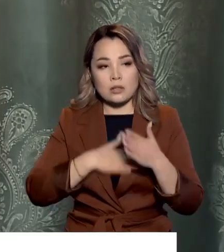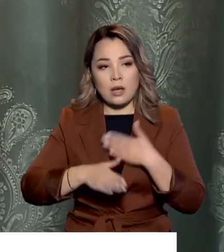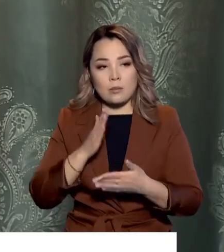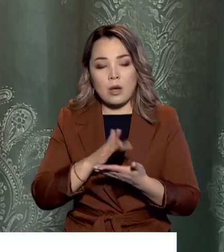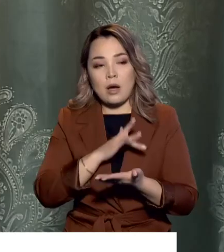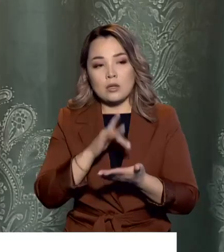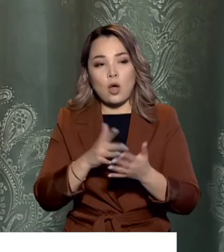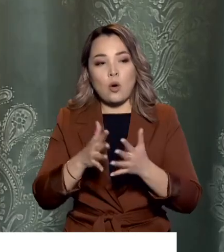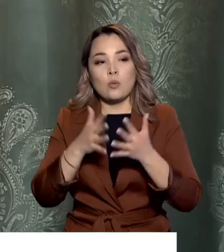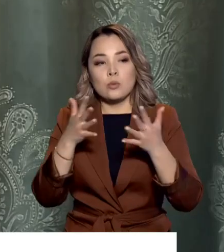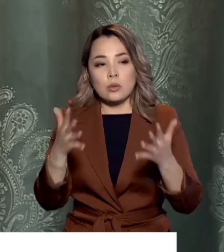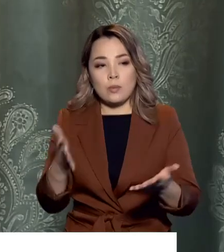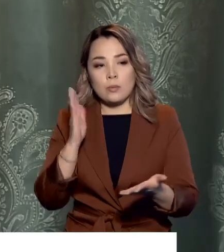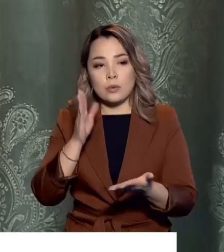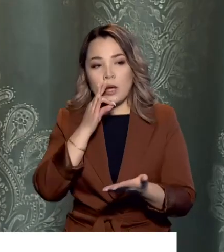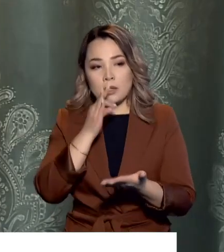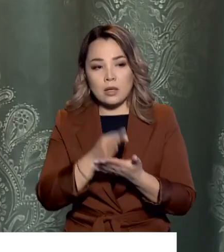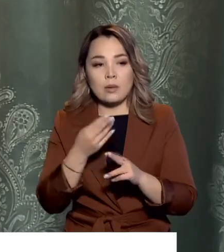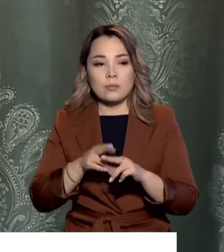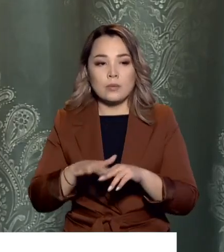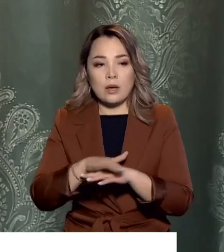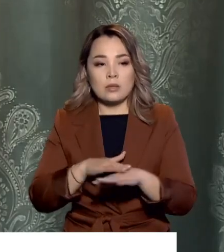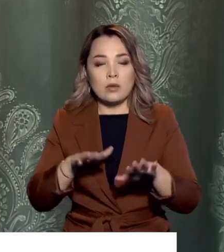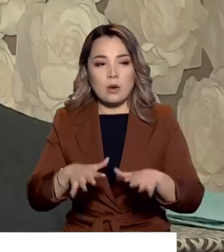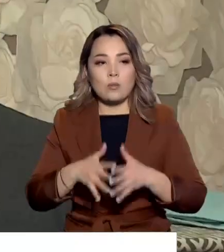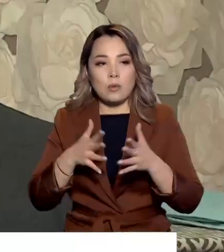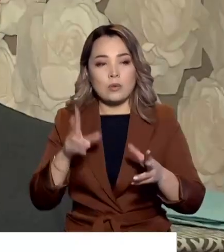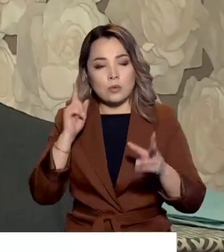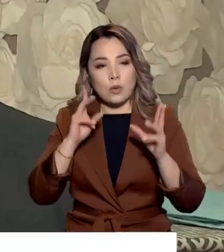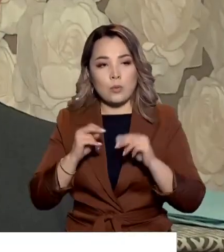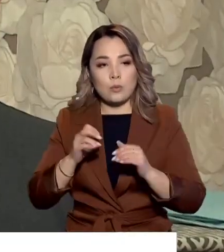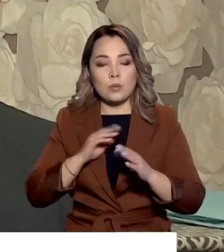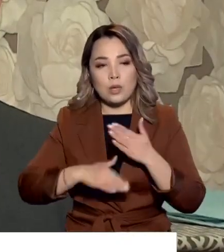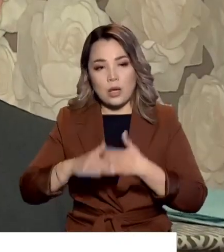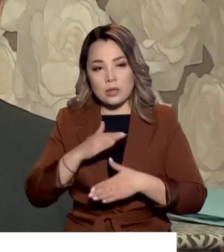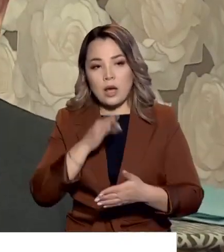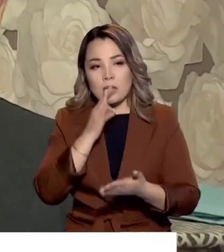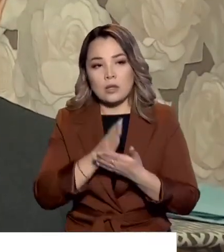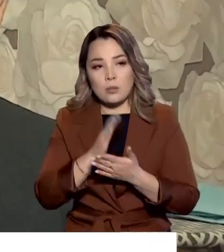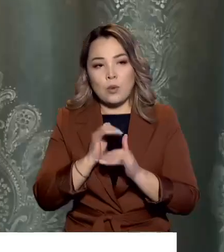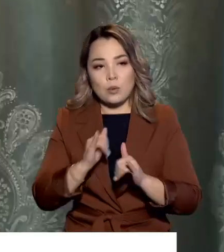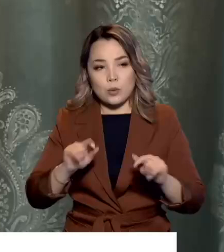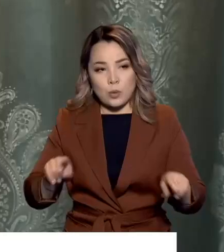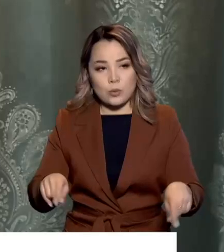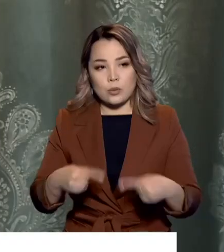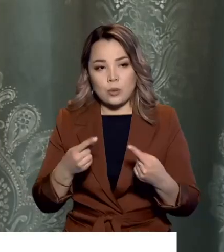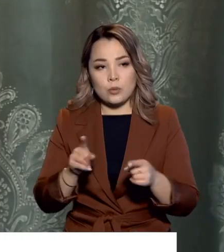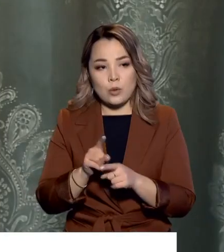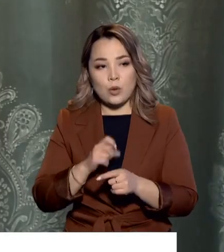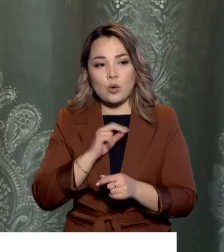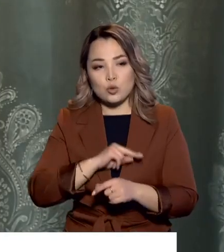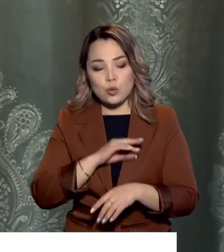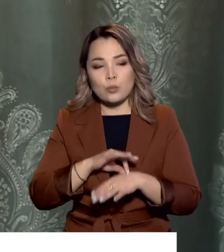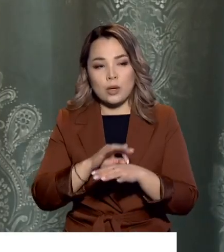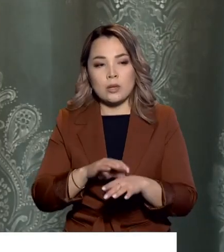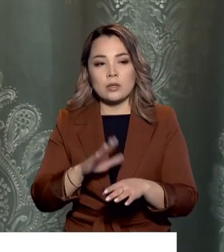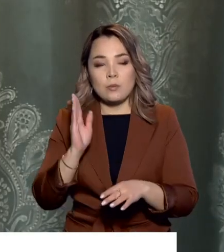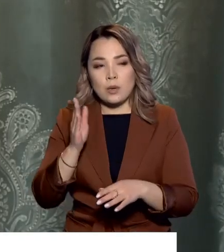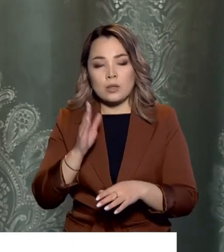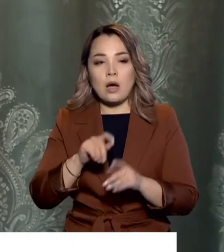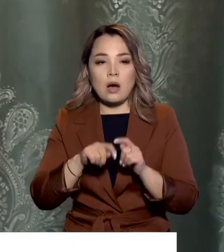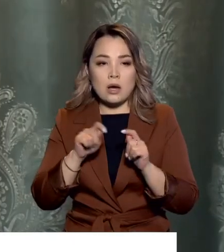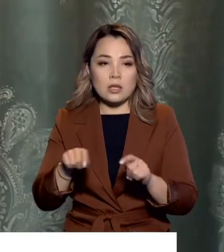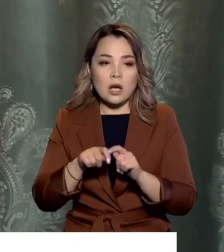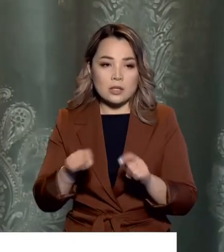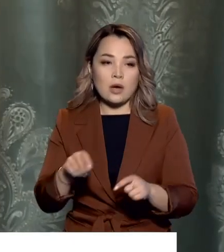қала болуына үмітіміз зор. Үлкен болып өркейі өсуін жұмыс тұрғыдан көп жұмыстар